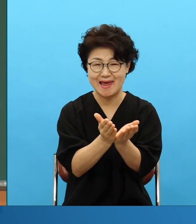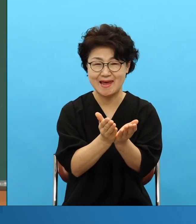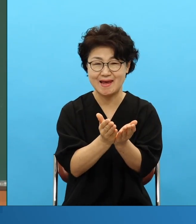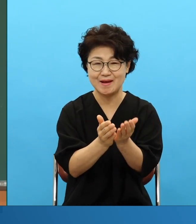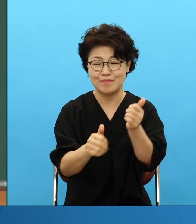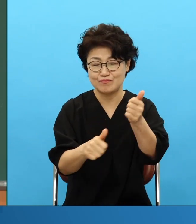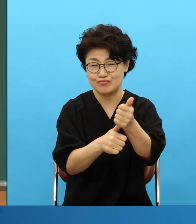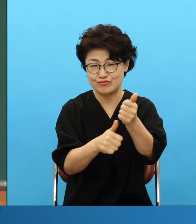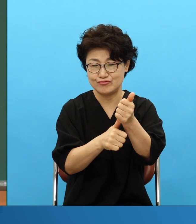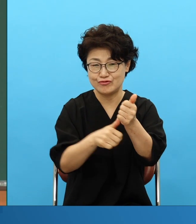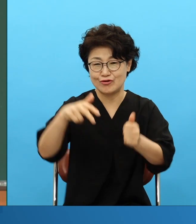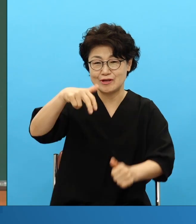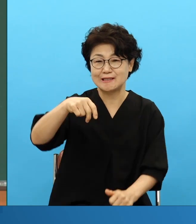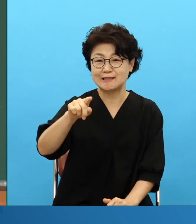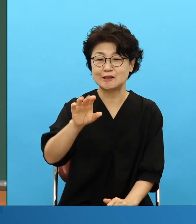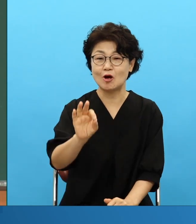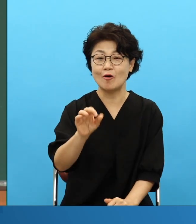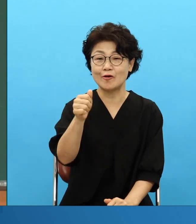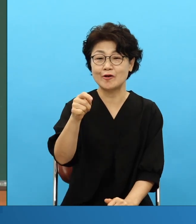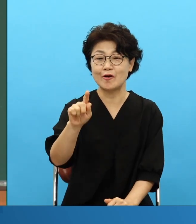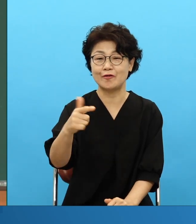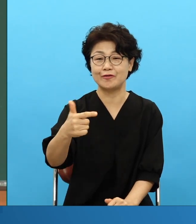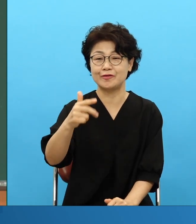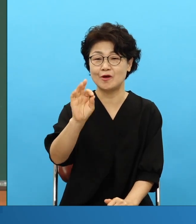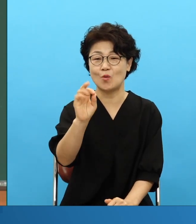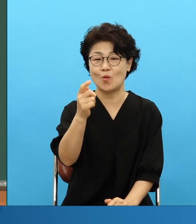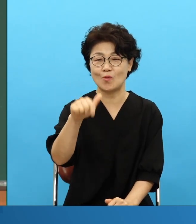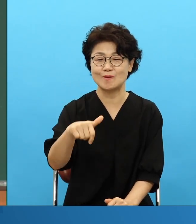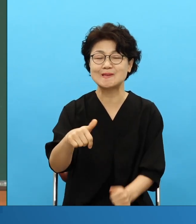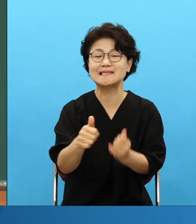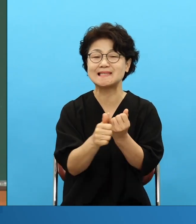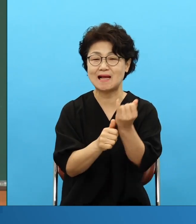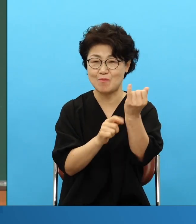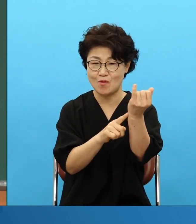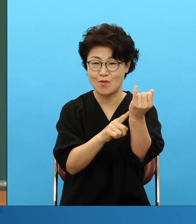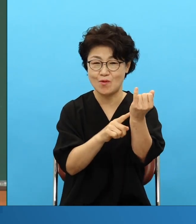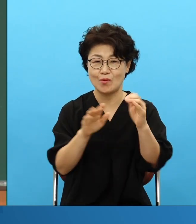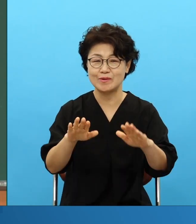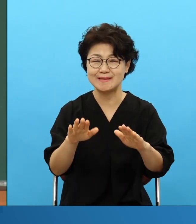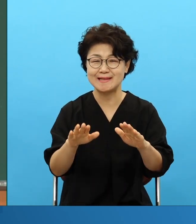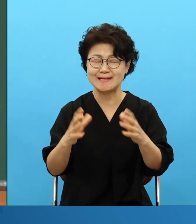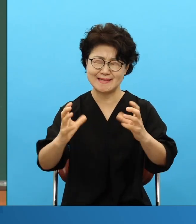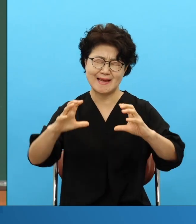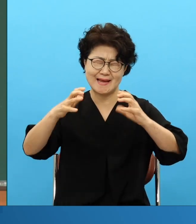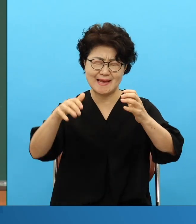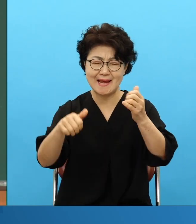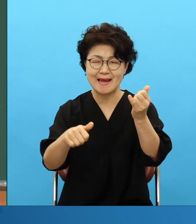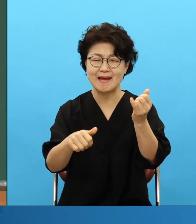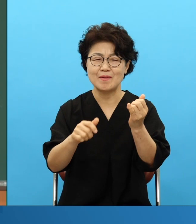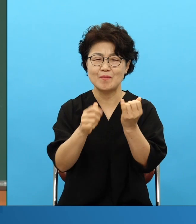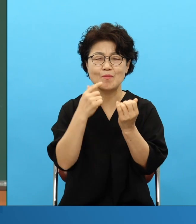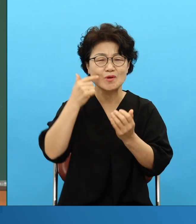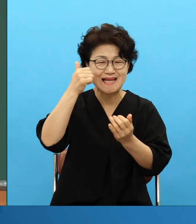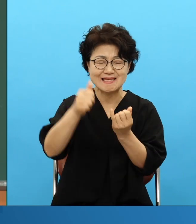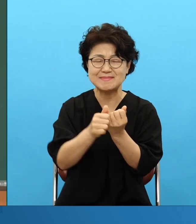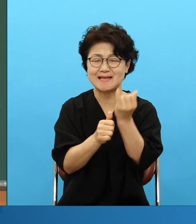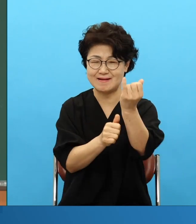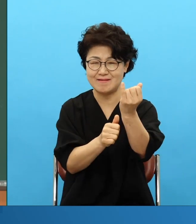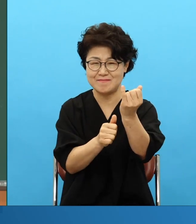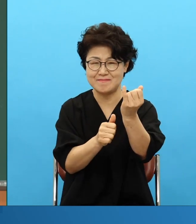정연옥 사모입니다. 오늘 세계 사모회 주관으로 귀한 중직자